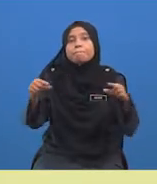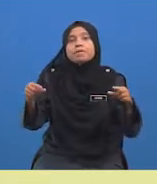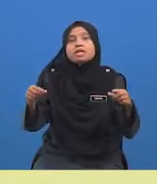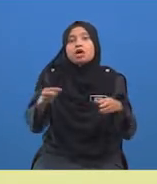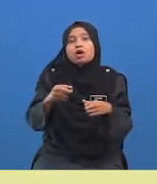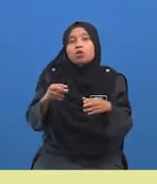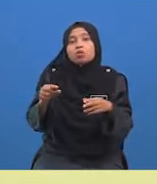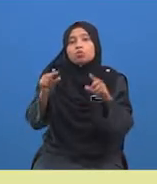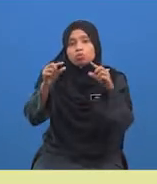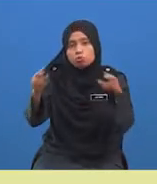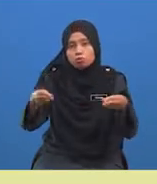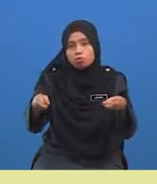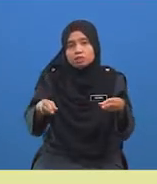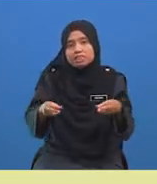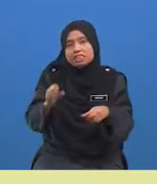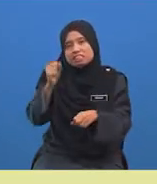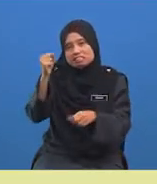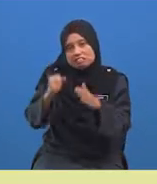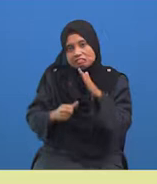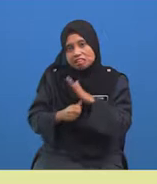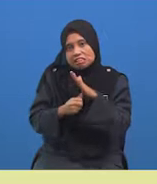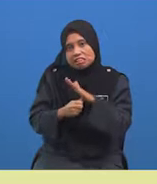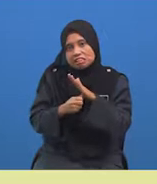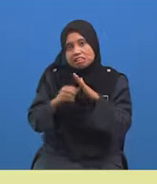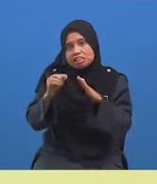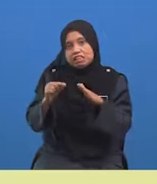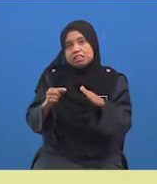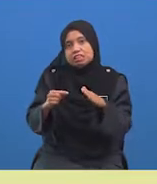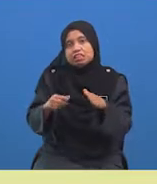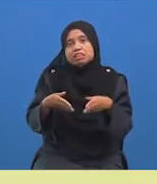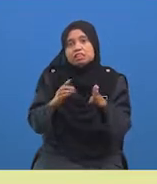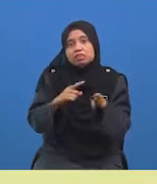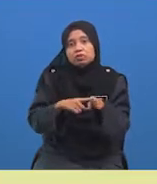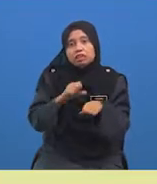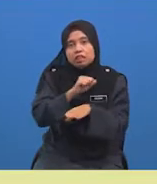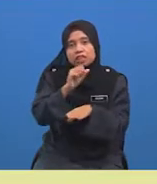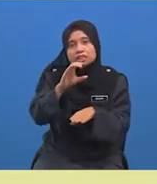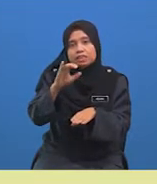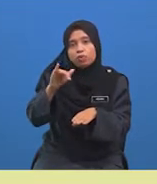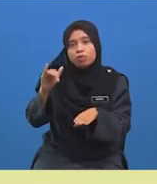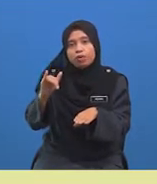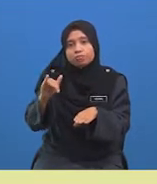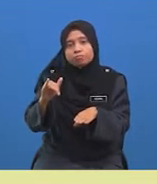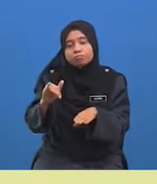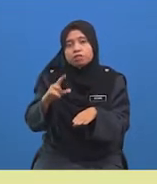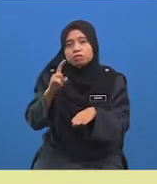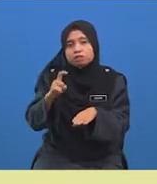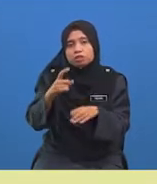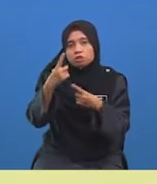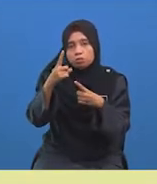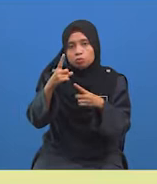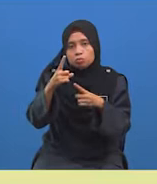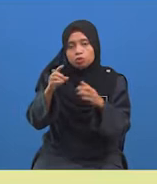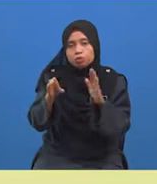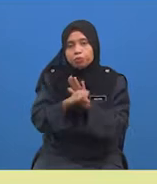oleh syarikat CYY Sendirian Berhad terhadap pekerjanya. Teknik menjawabnya adalah seperti